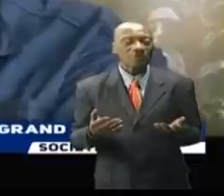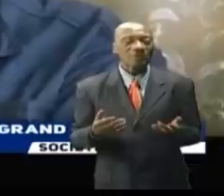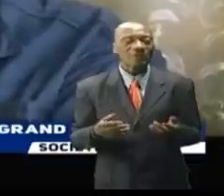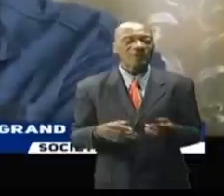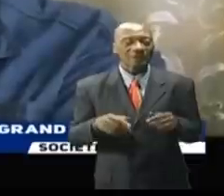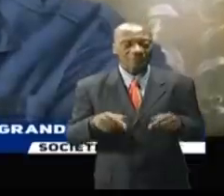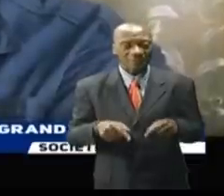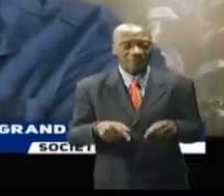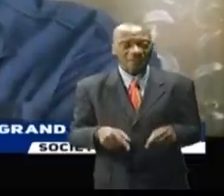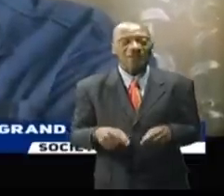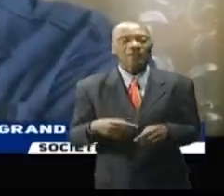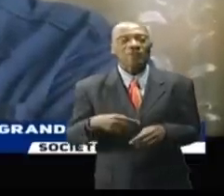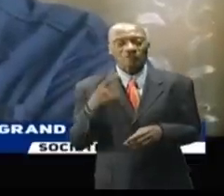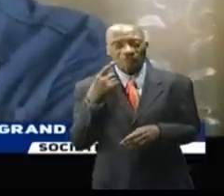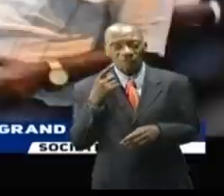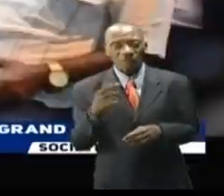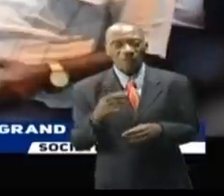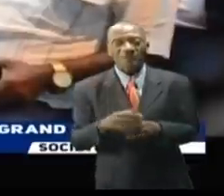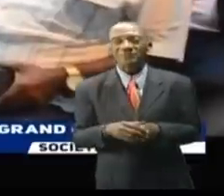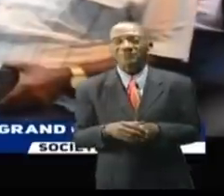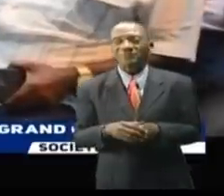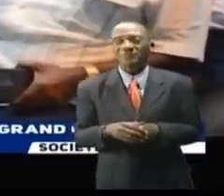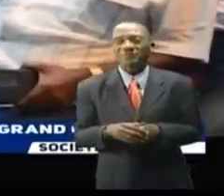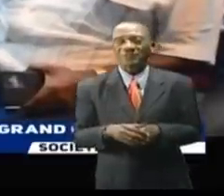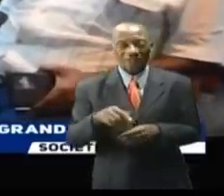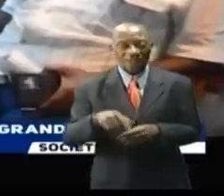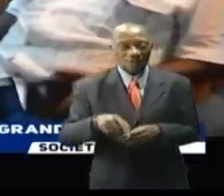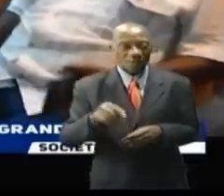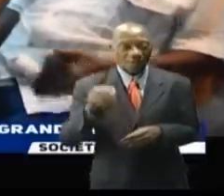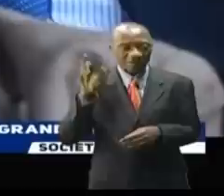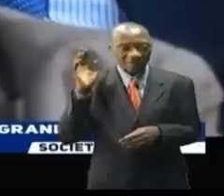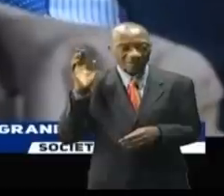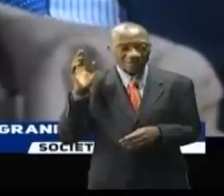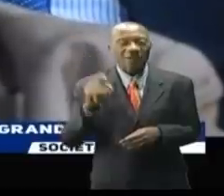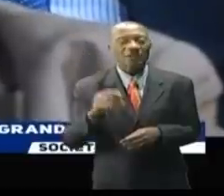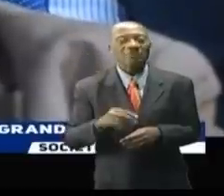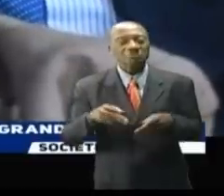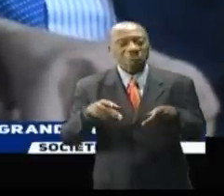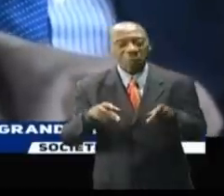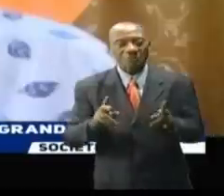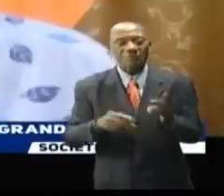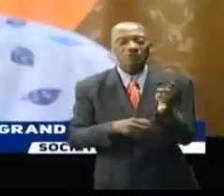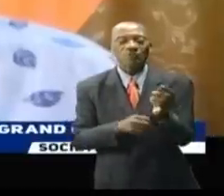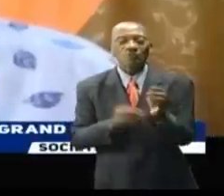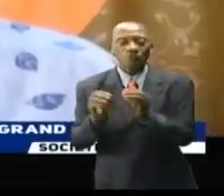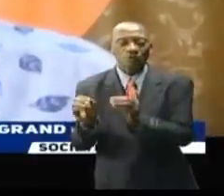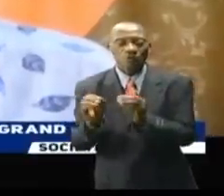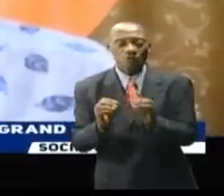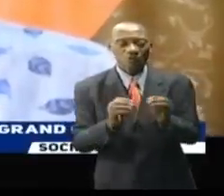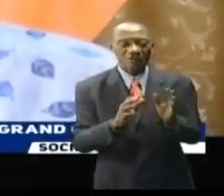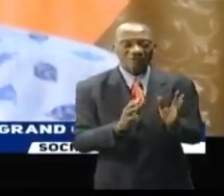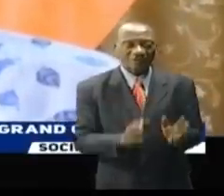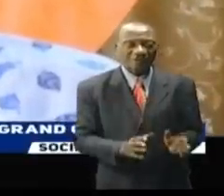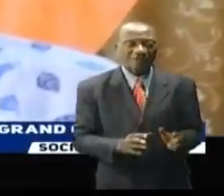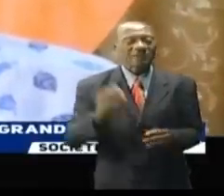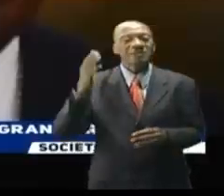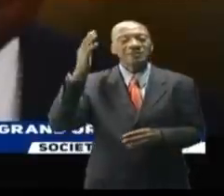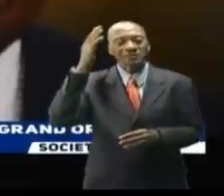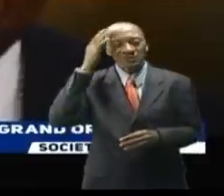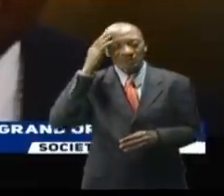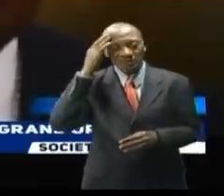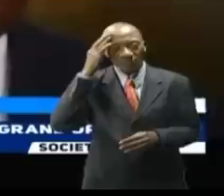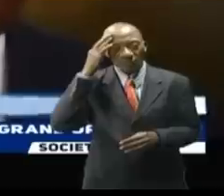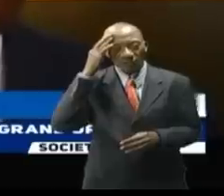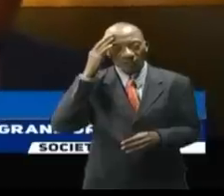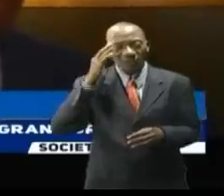qui s'était à Kinshasa, a permis aux organisateurs de rendre compte du travail qui a